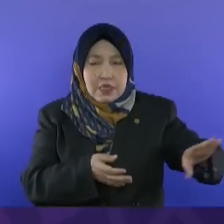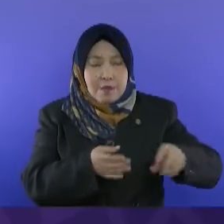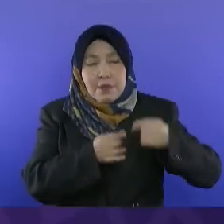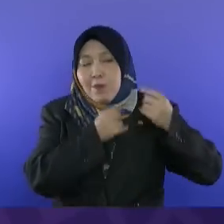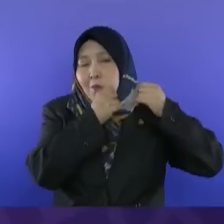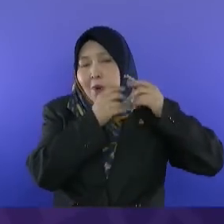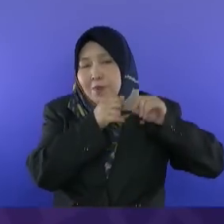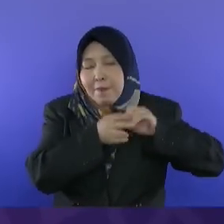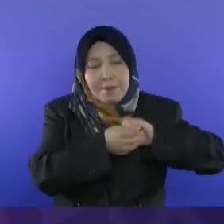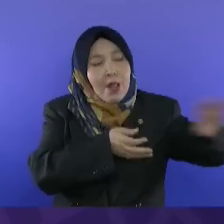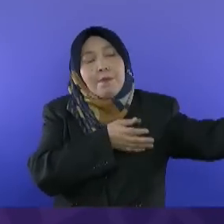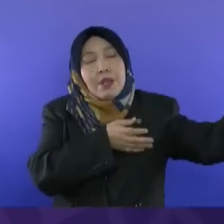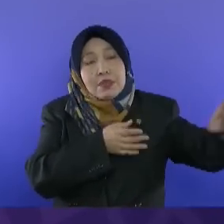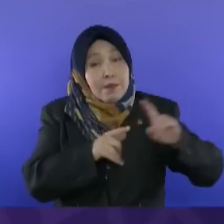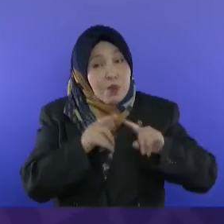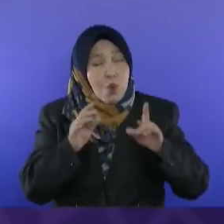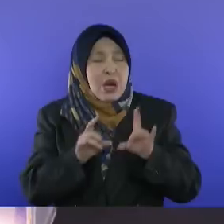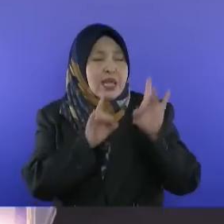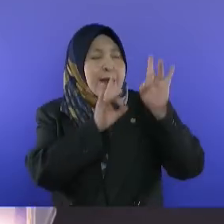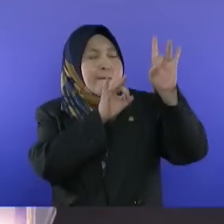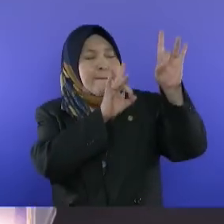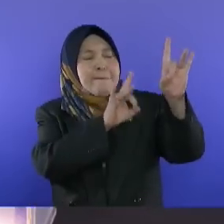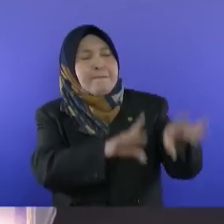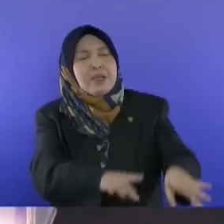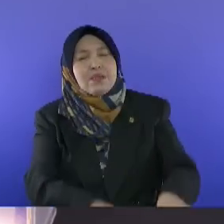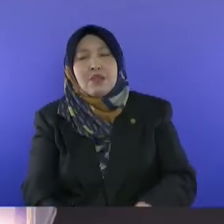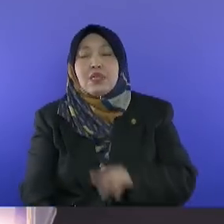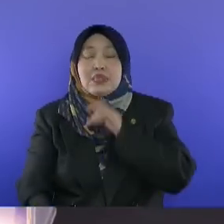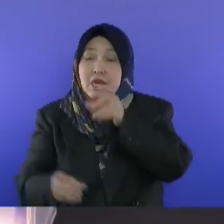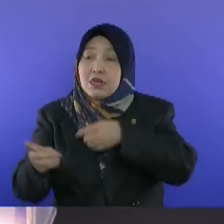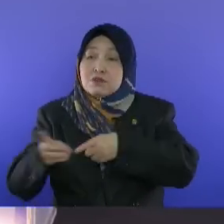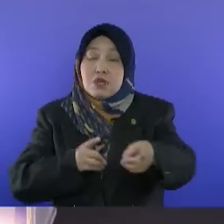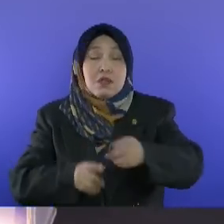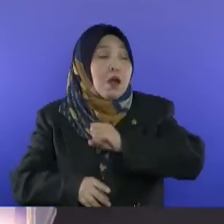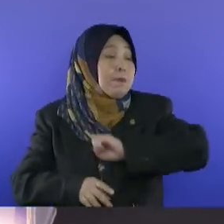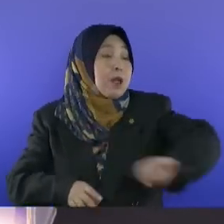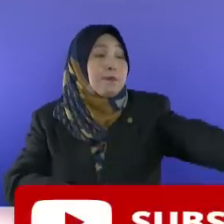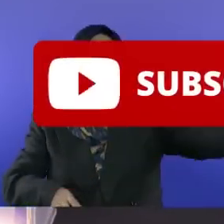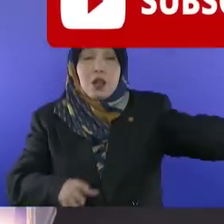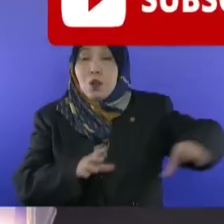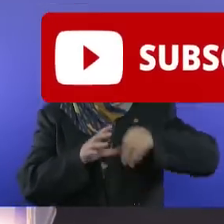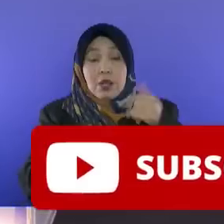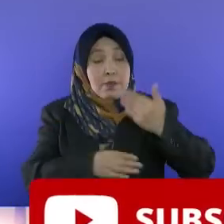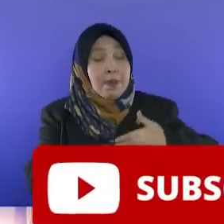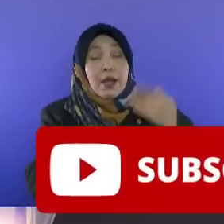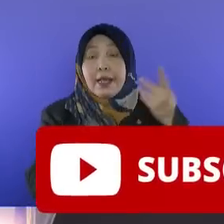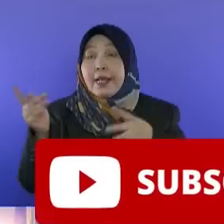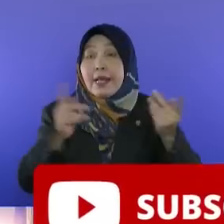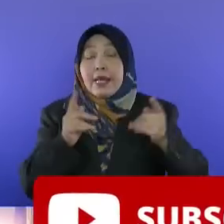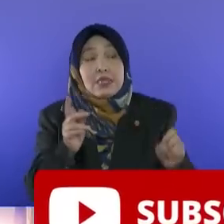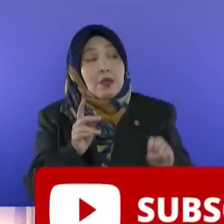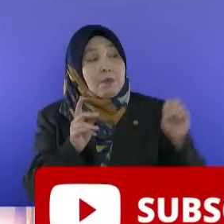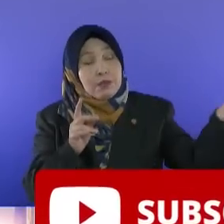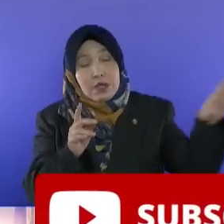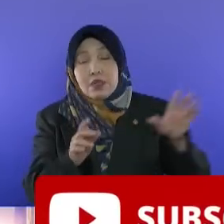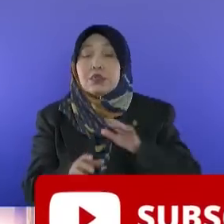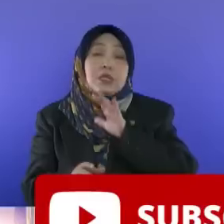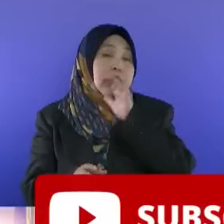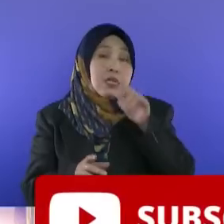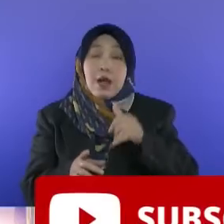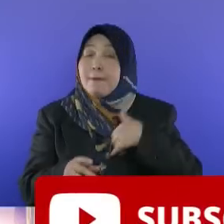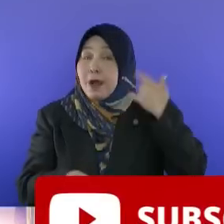tapi kalau orang yang benci sangat ataupun yang tak campur aja kita tahu bahwa orang ini memang tidak